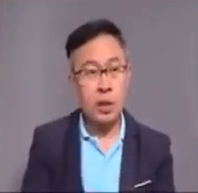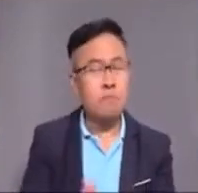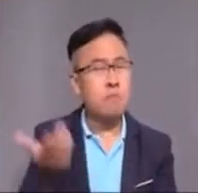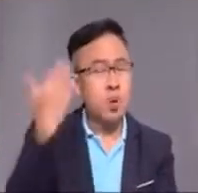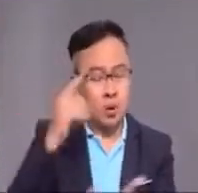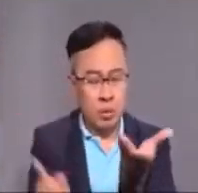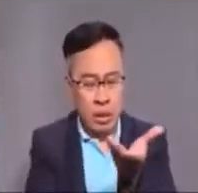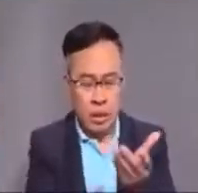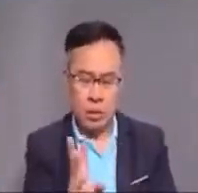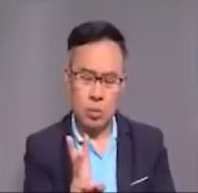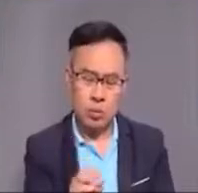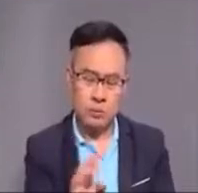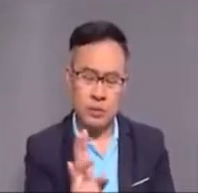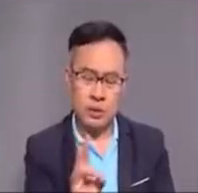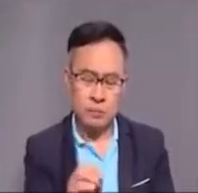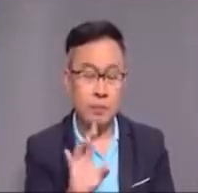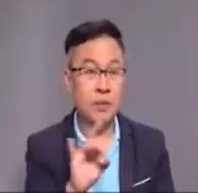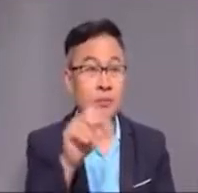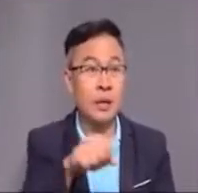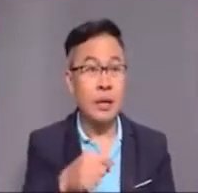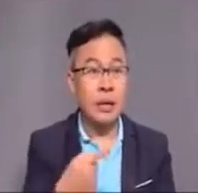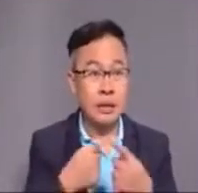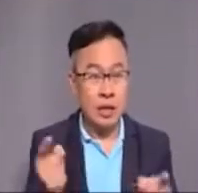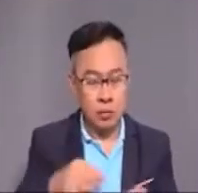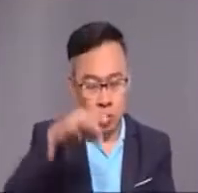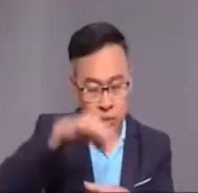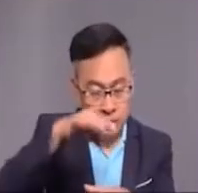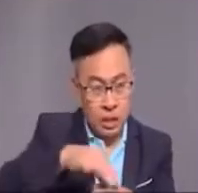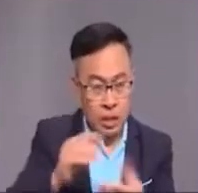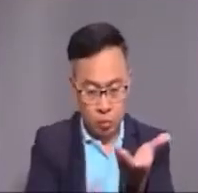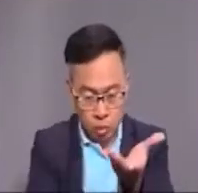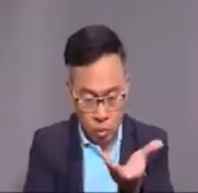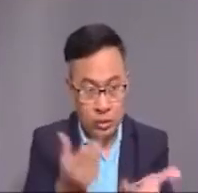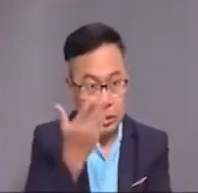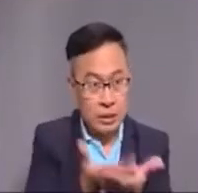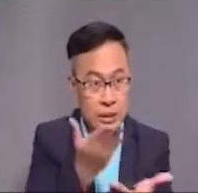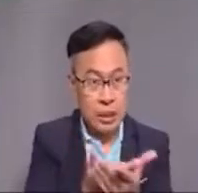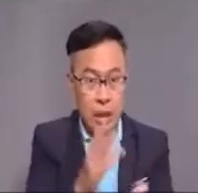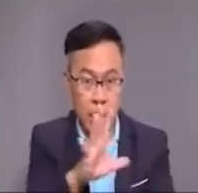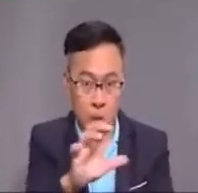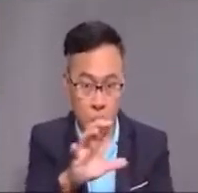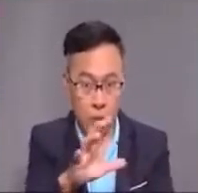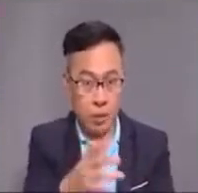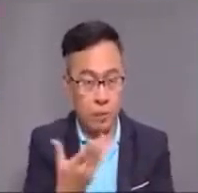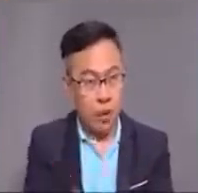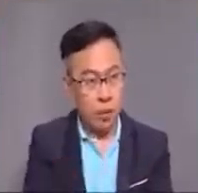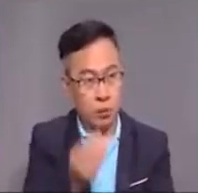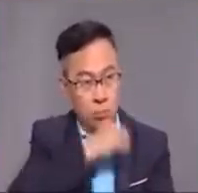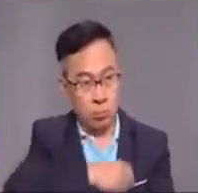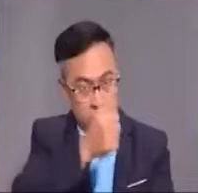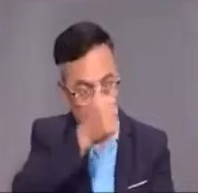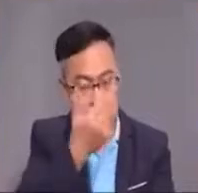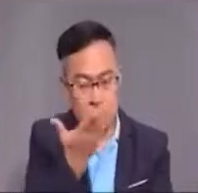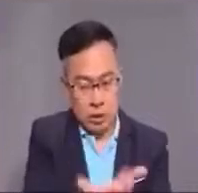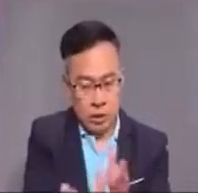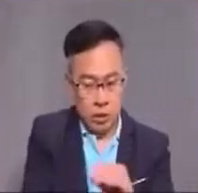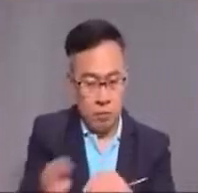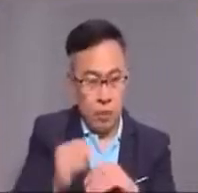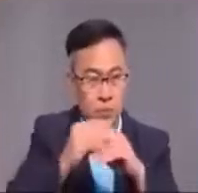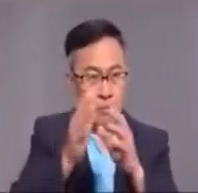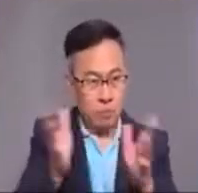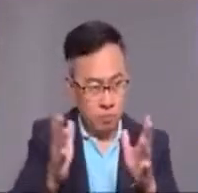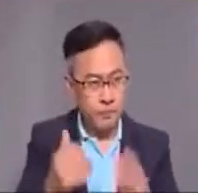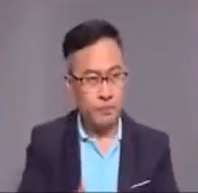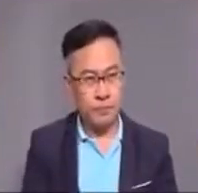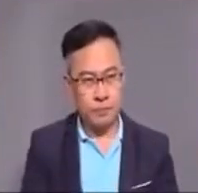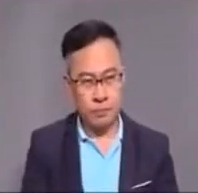80 บาทแต่พอมาทำเป็นชาได้กิโลละ500 โอ ้เนี่ยคือการต่อยอดผลิตภัณฑ์ให้มีราคาสูงขึ้น โอ้ท่านผู้จัด